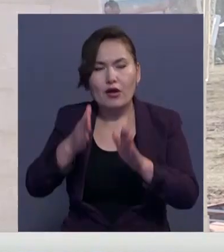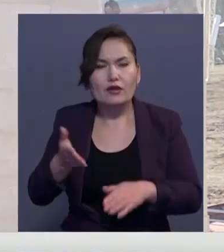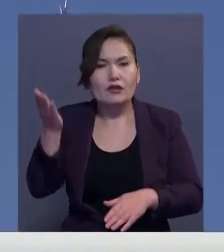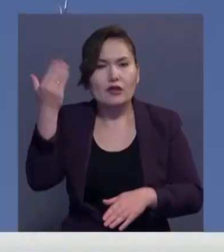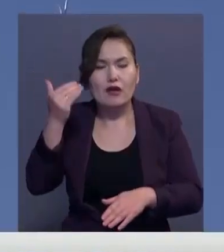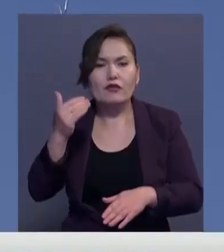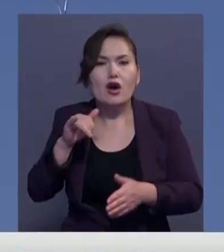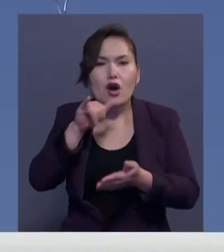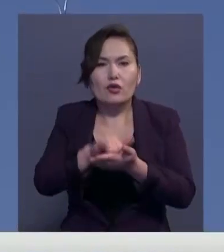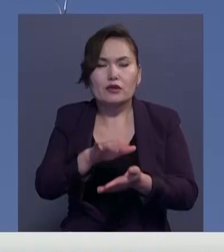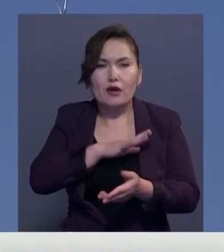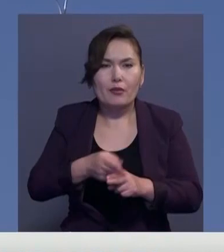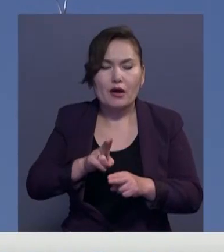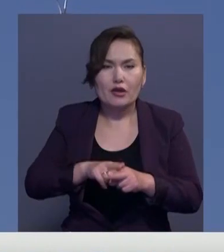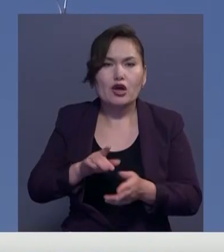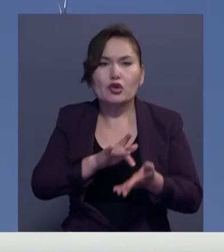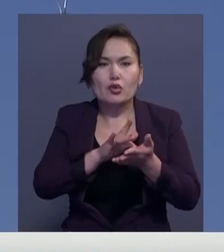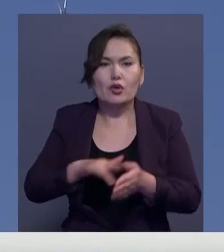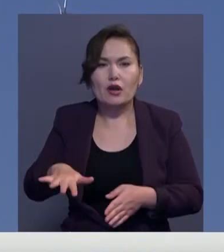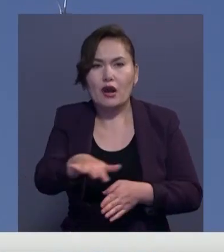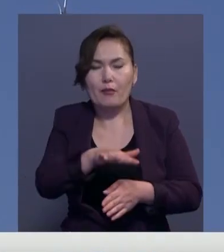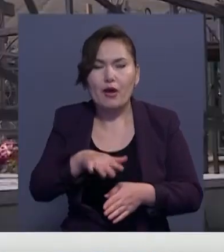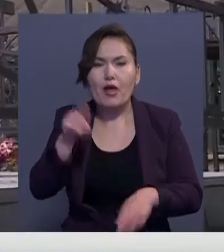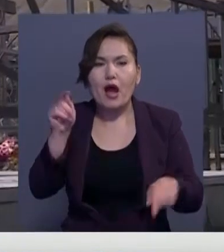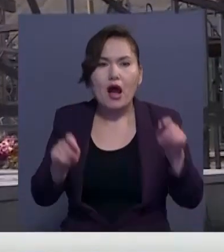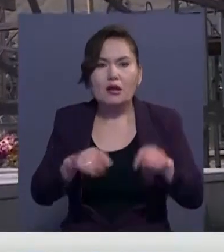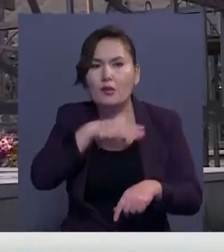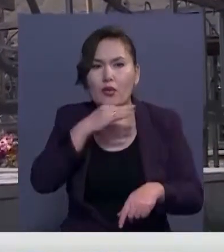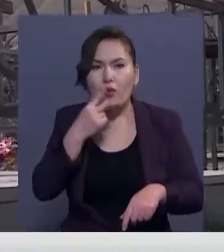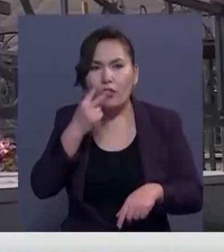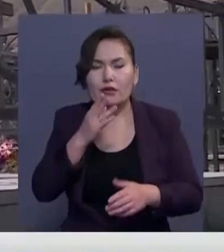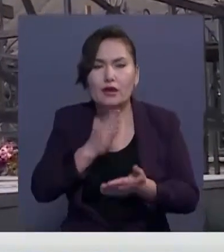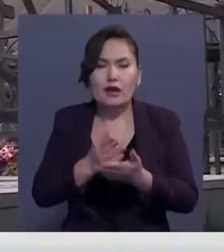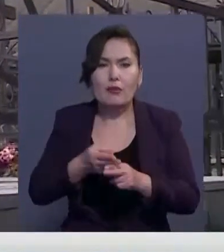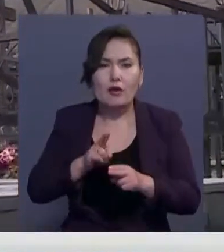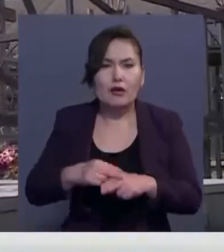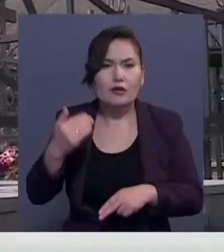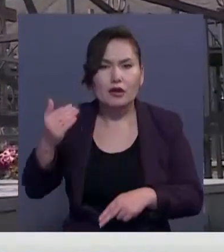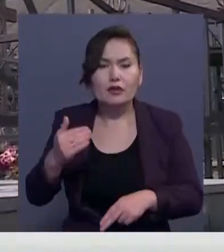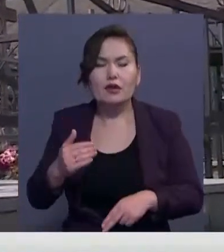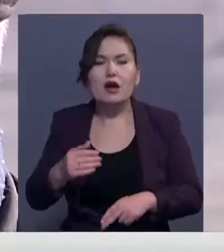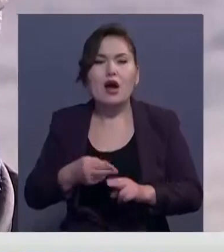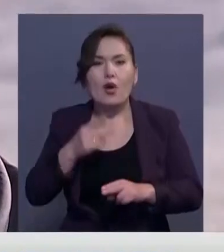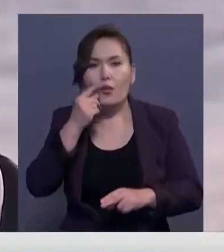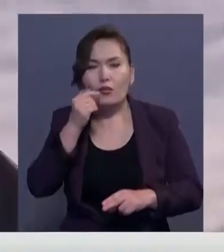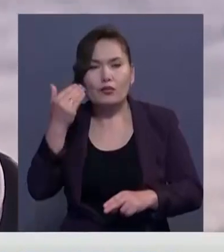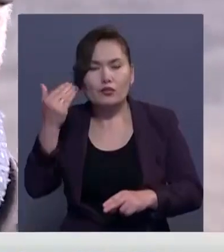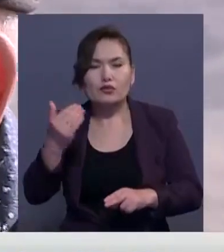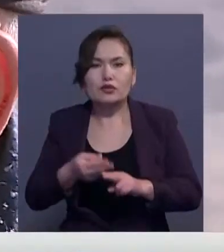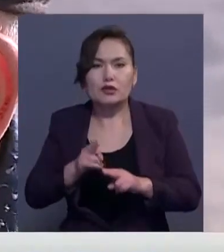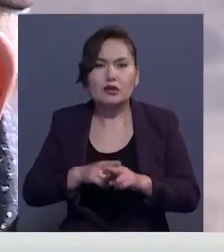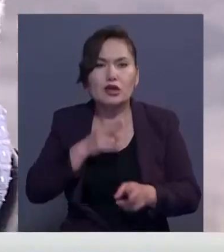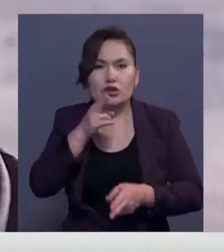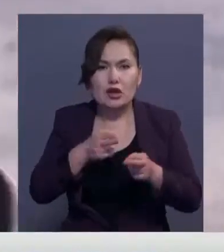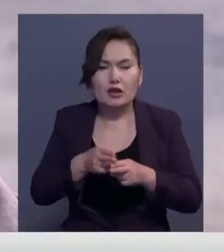бермеген. Туризм нысаны бой көтергелі, тарихи нысанды көруге адамдар жиі келетін болған. Ардагер Жақсылық Досаев енді мұнда мәйіт жерлеуге заңмен тыйым